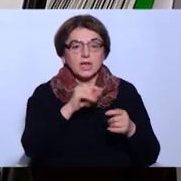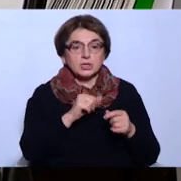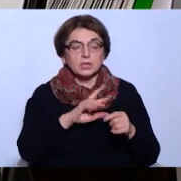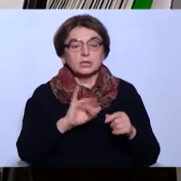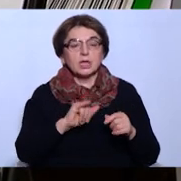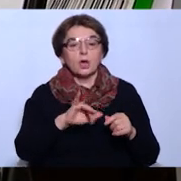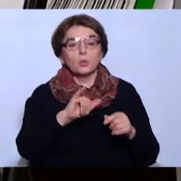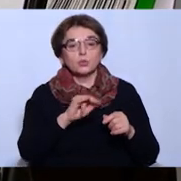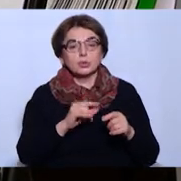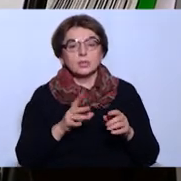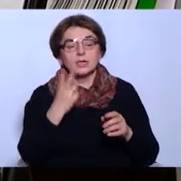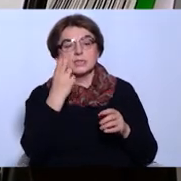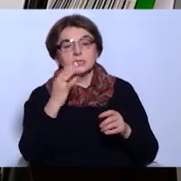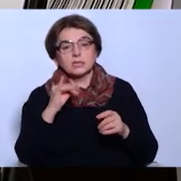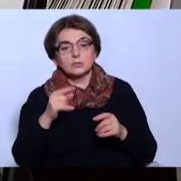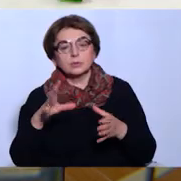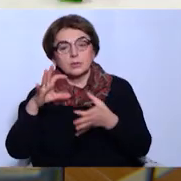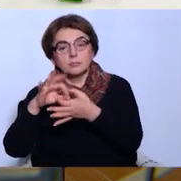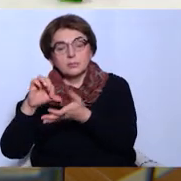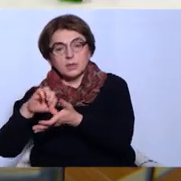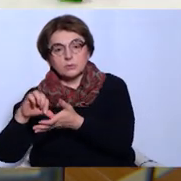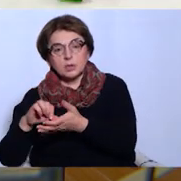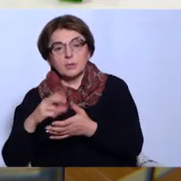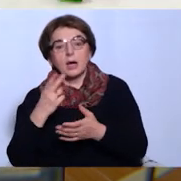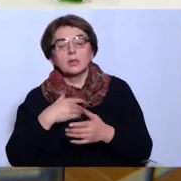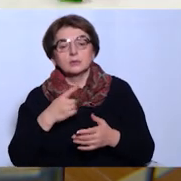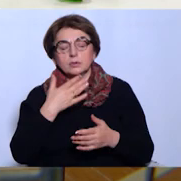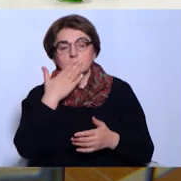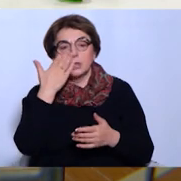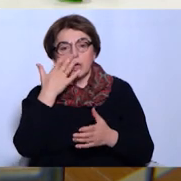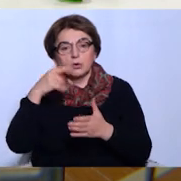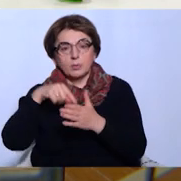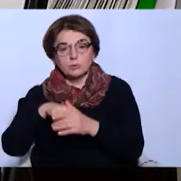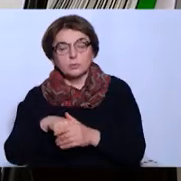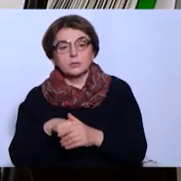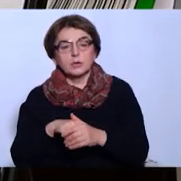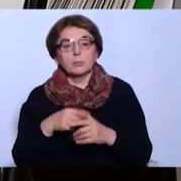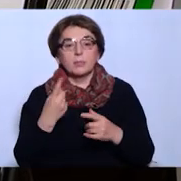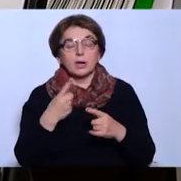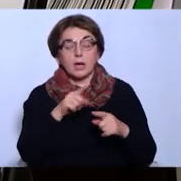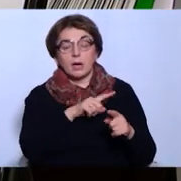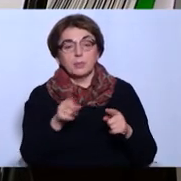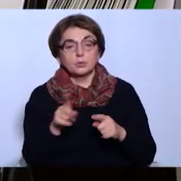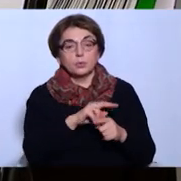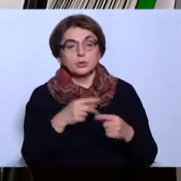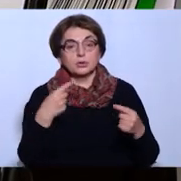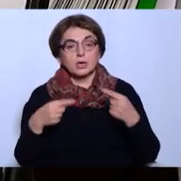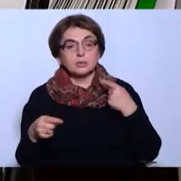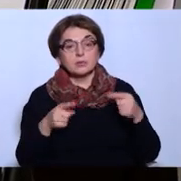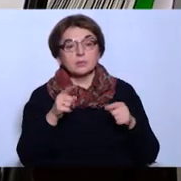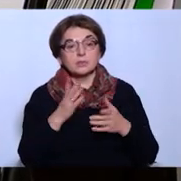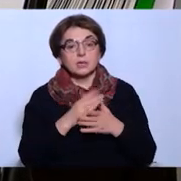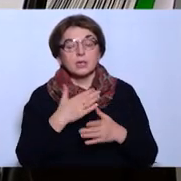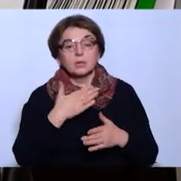ციკლურს მიეკუთვნება ციკლოალკანები, ციკლოალკენები, ასევე არომატულები შედიან ციკლურში, ხოლო განსხვავება ამ ორ შორის არის ის,